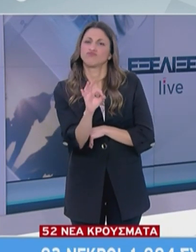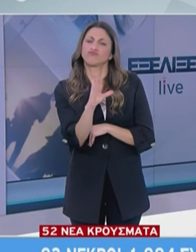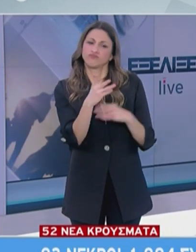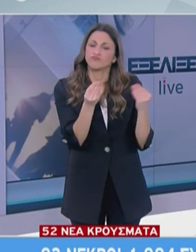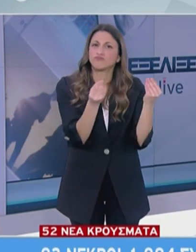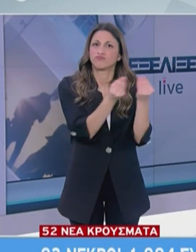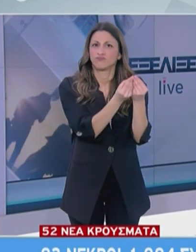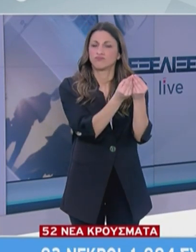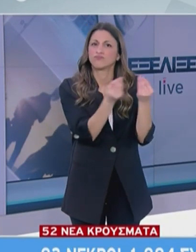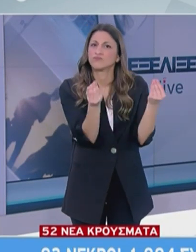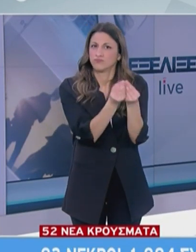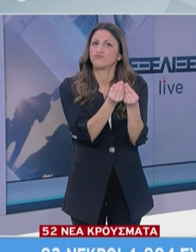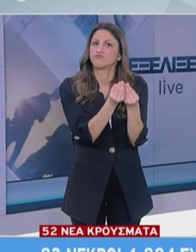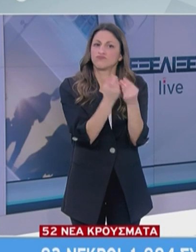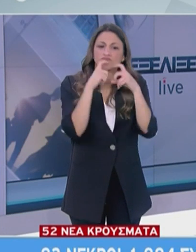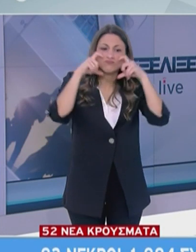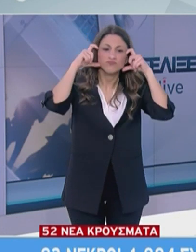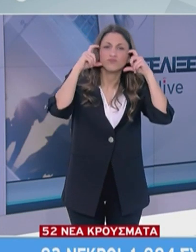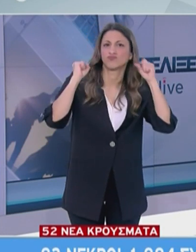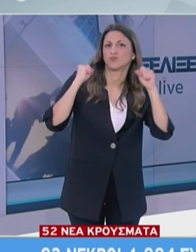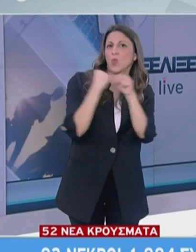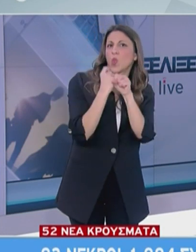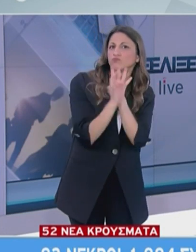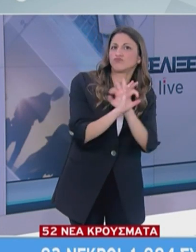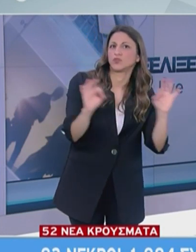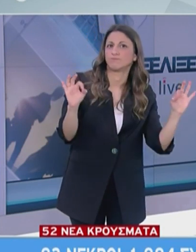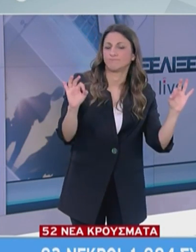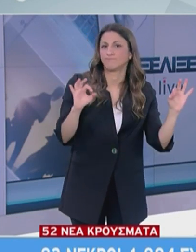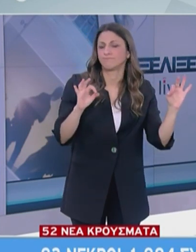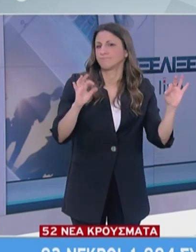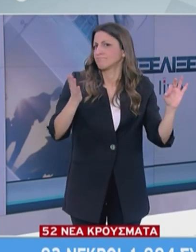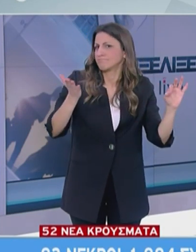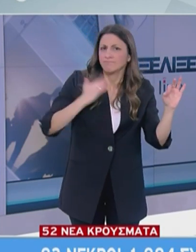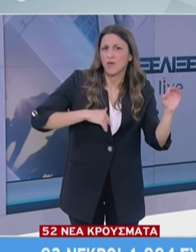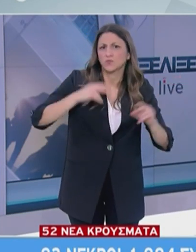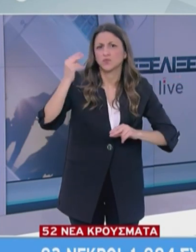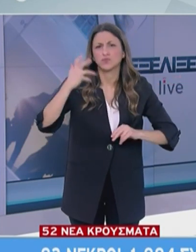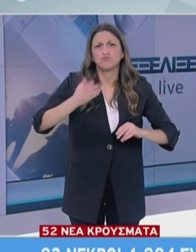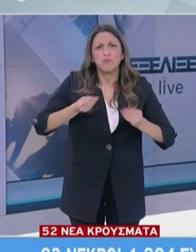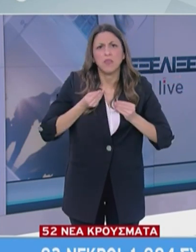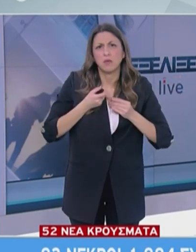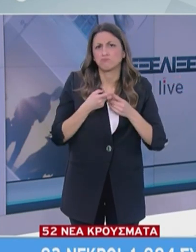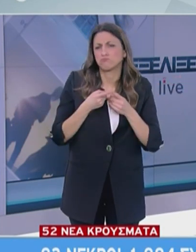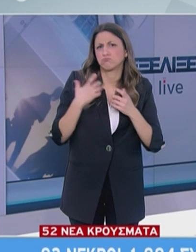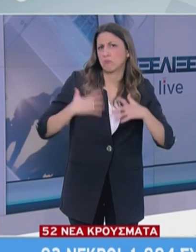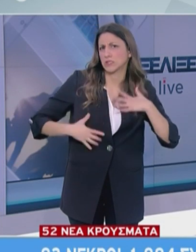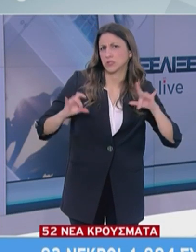προϋποθέσεις προκειμένου να γίνεται σωστά και με ασφάλεια η δουλειά και δεν πρέπει να υπάρχει κανένας λόγος ανησυχίας.